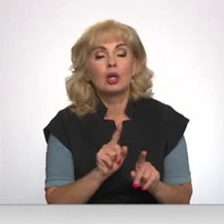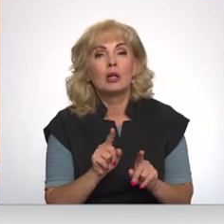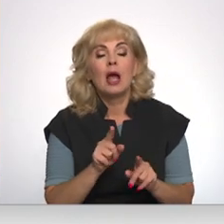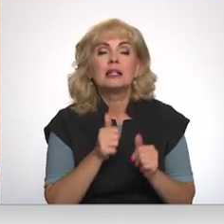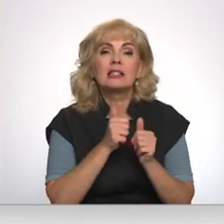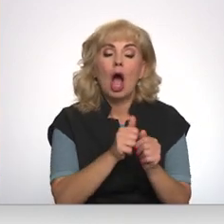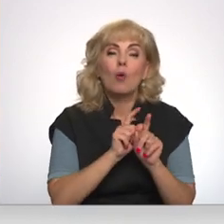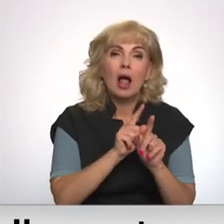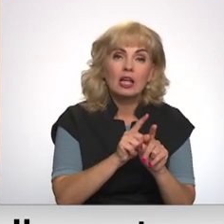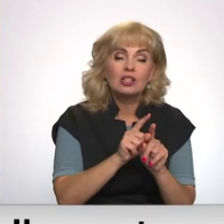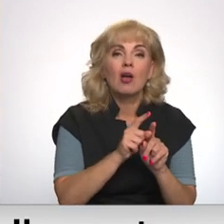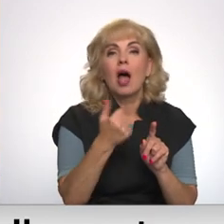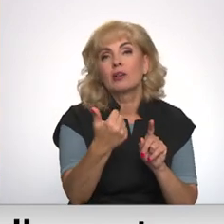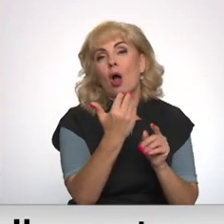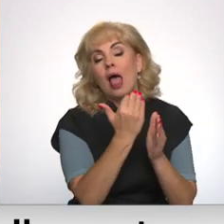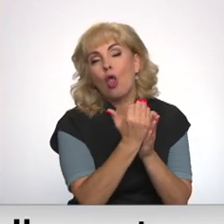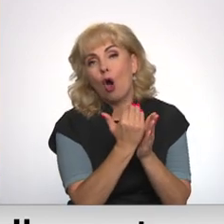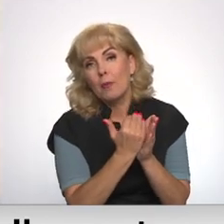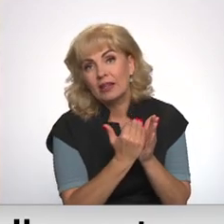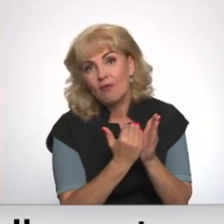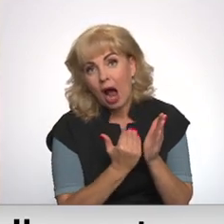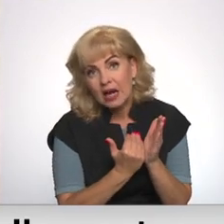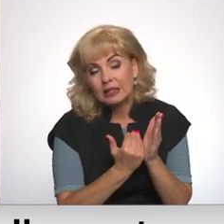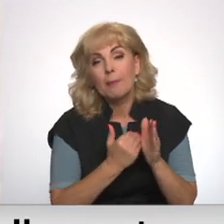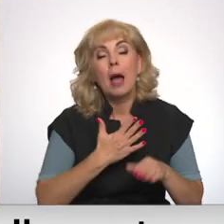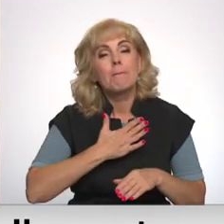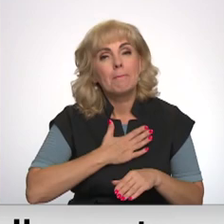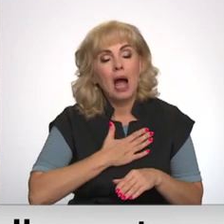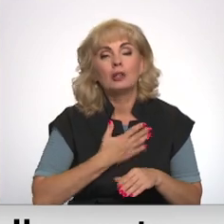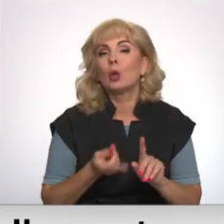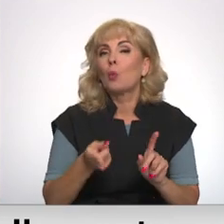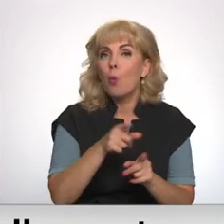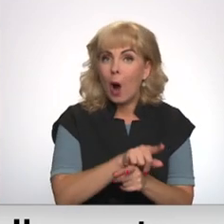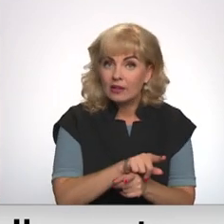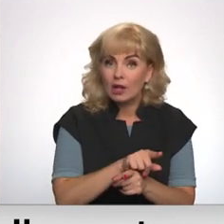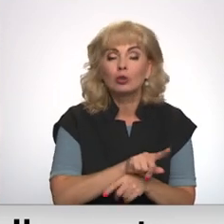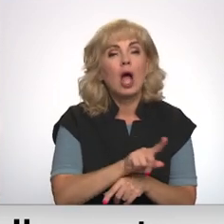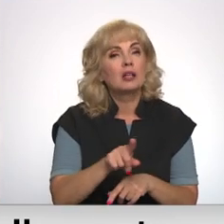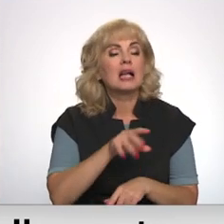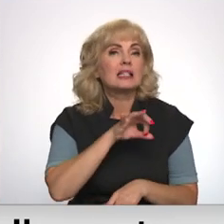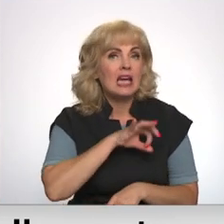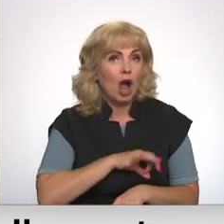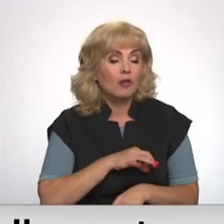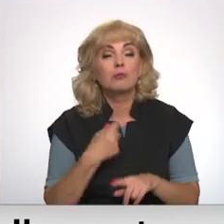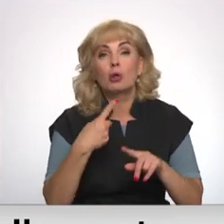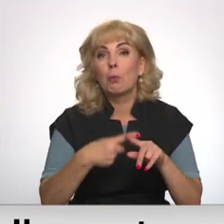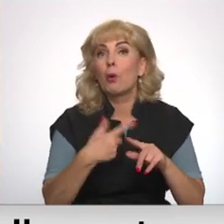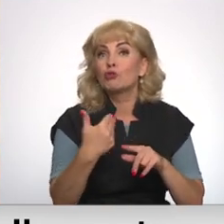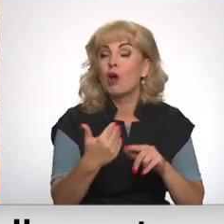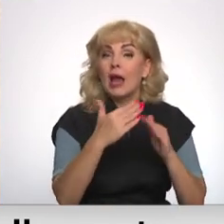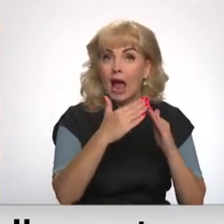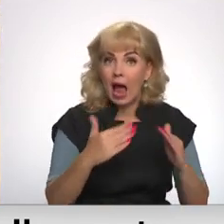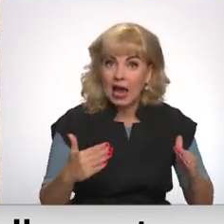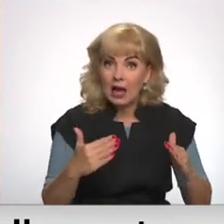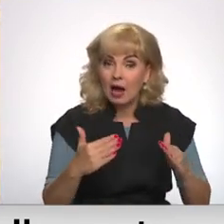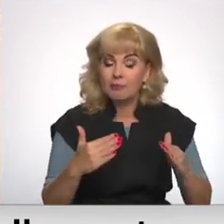jāseko līdzi normatīvajiem aktiem un tam līdzīgi. Man gluži pretēji. Man šķita, ka tas ir iegūms un plus šai ēkai, jo